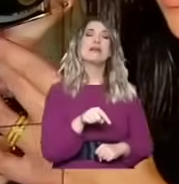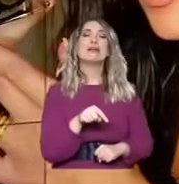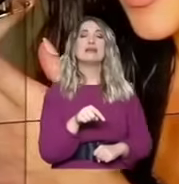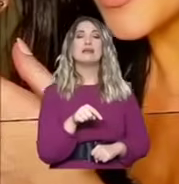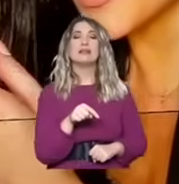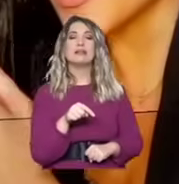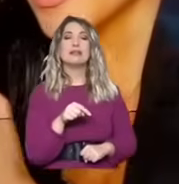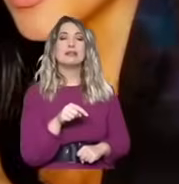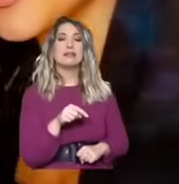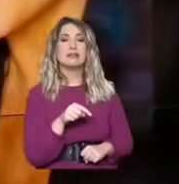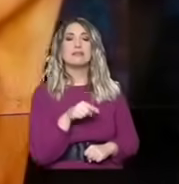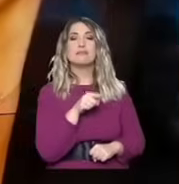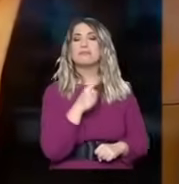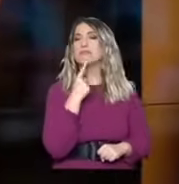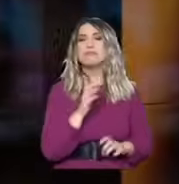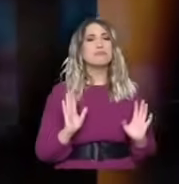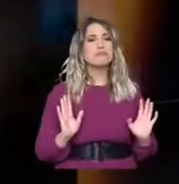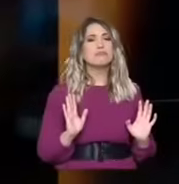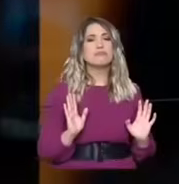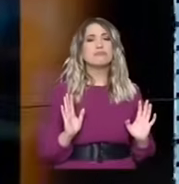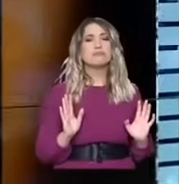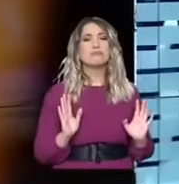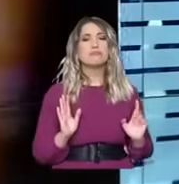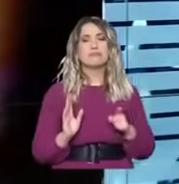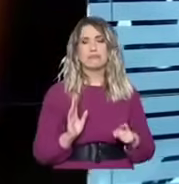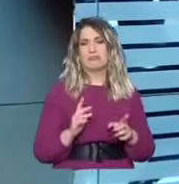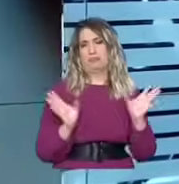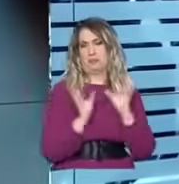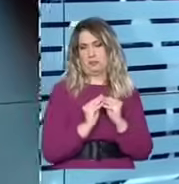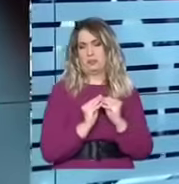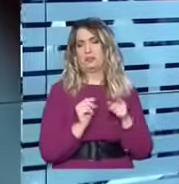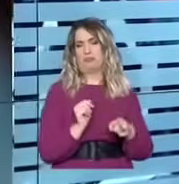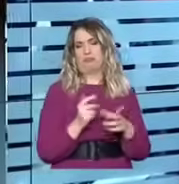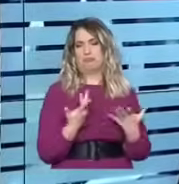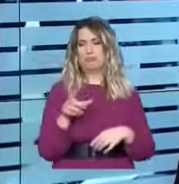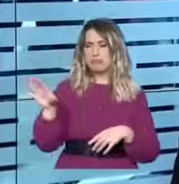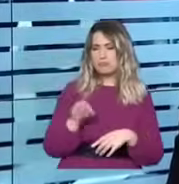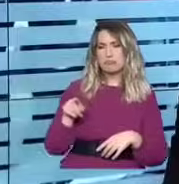κλειδιά και δεν συμπεριλαμβανόταν στα καθήκοντά του καμιά απολύτως ενέργεια σχετικά με τη διαχείριση χρημάτων της εταιρείας κτλ.